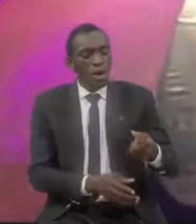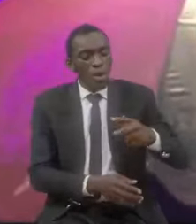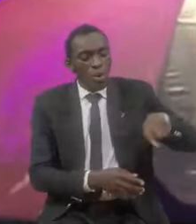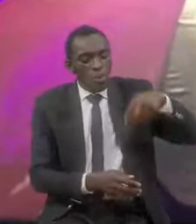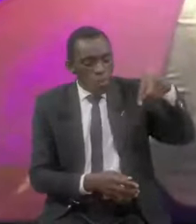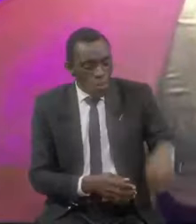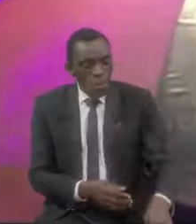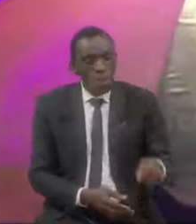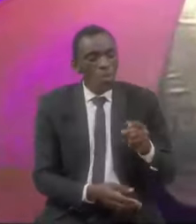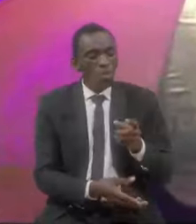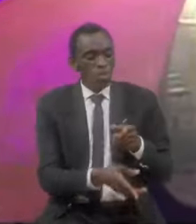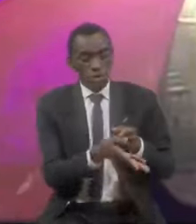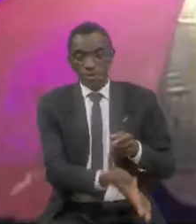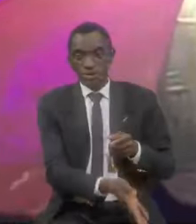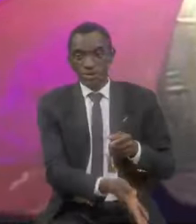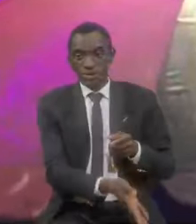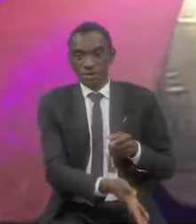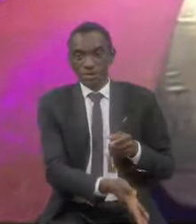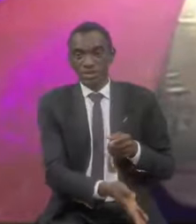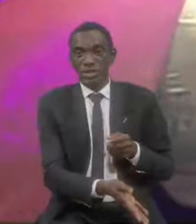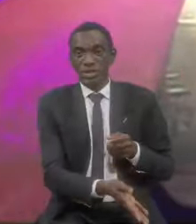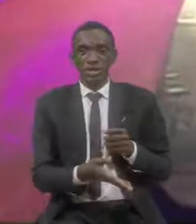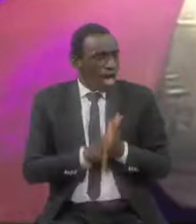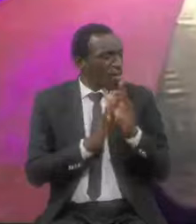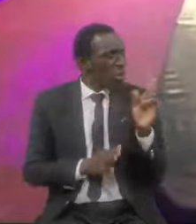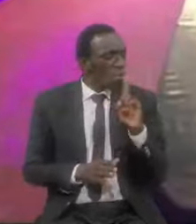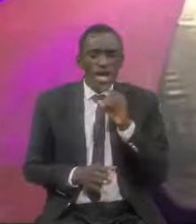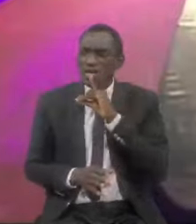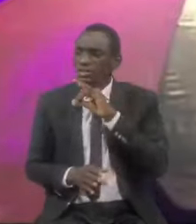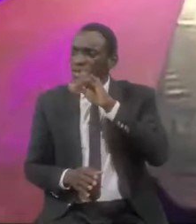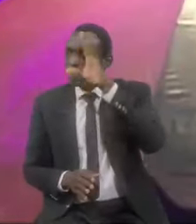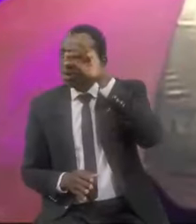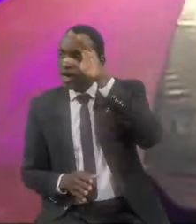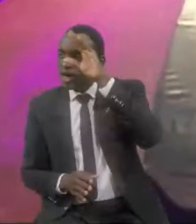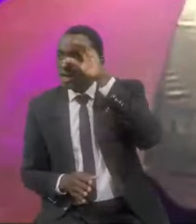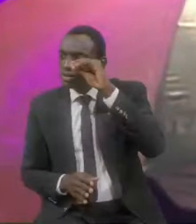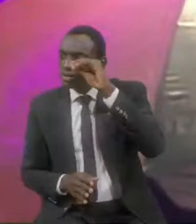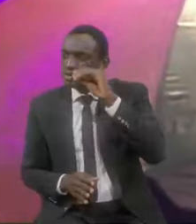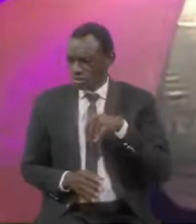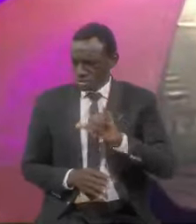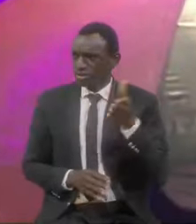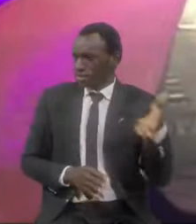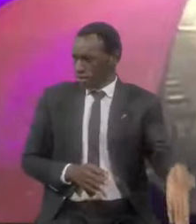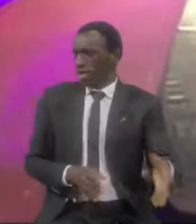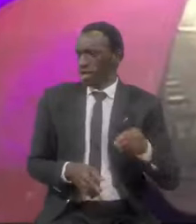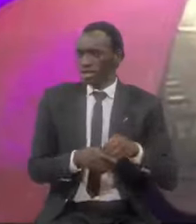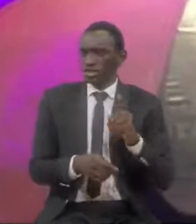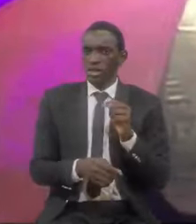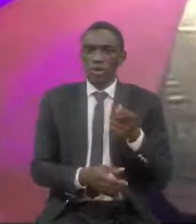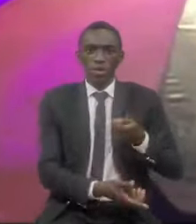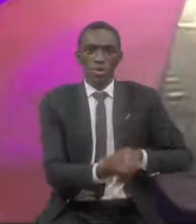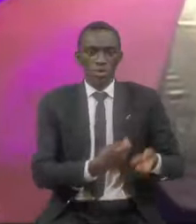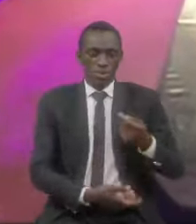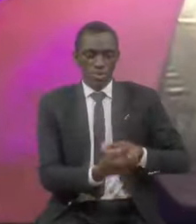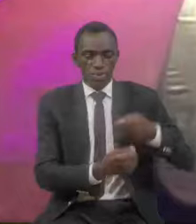Mais où est-il? Où est-il? Où est-il? Que? Ah, il est retourné au puits, il est toujours dans le puits.